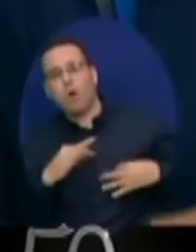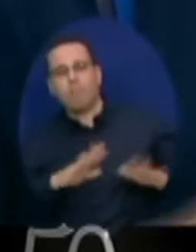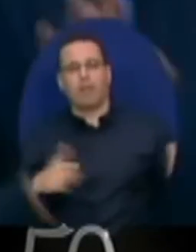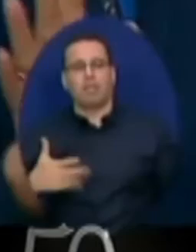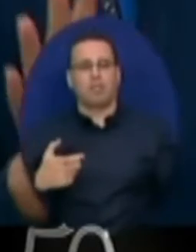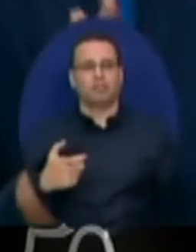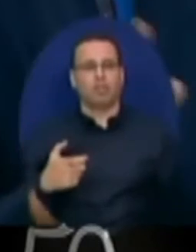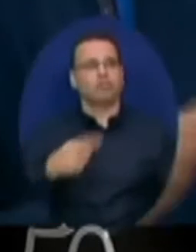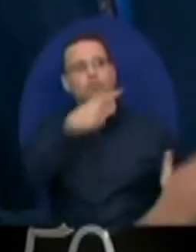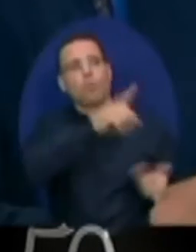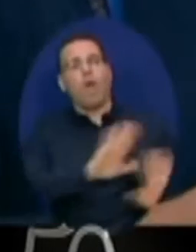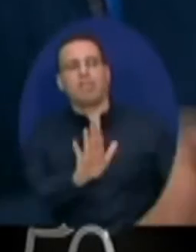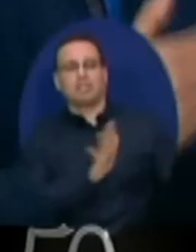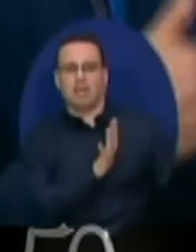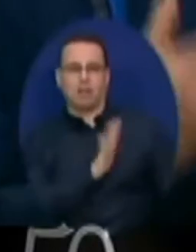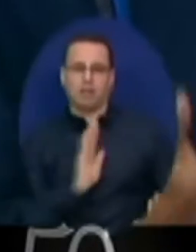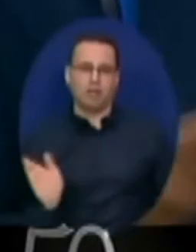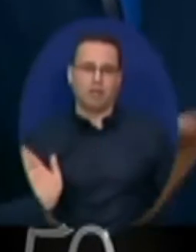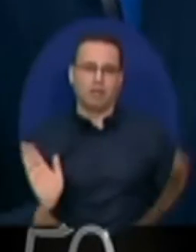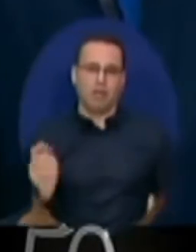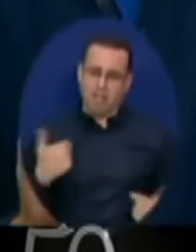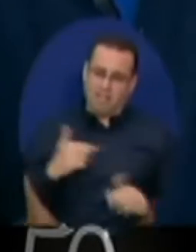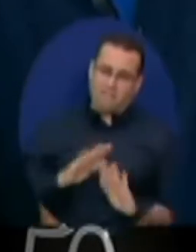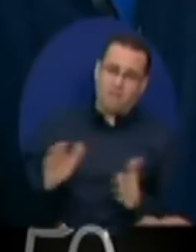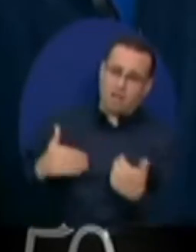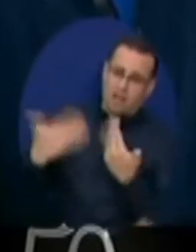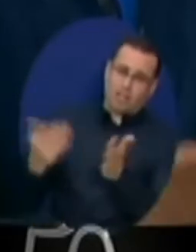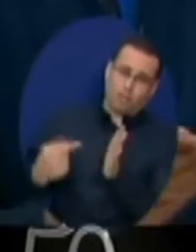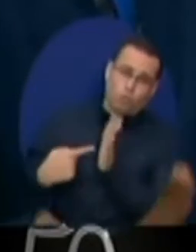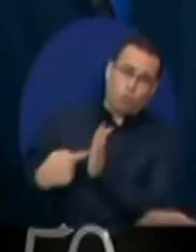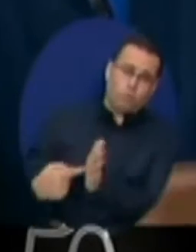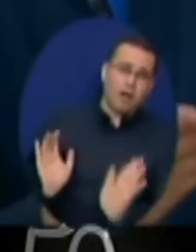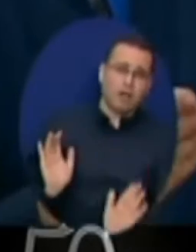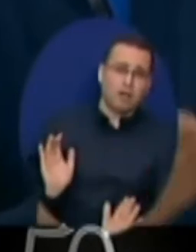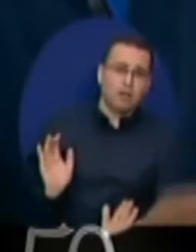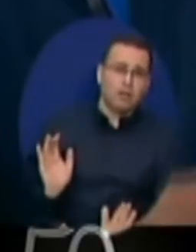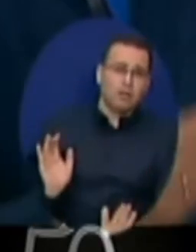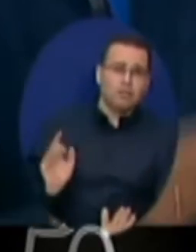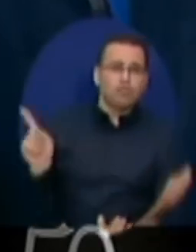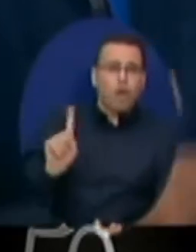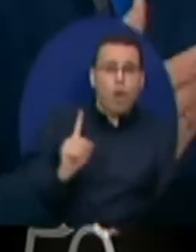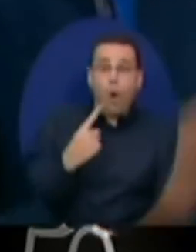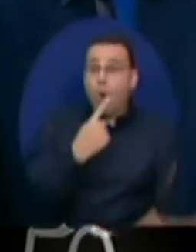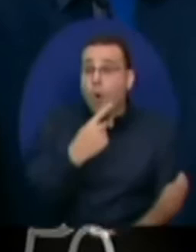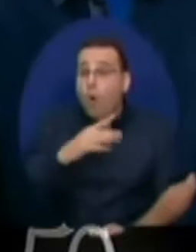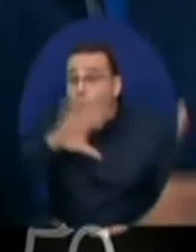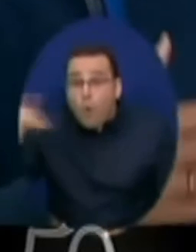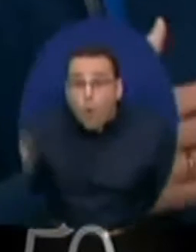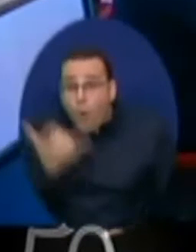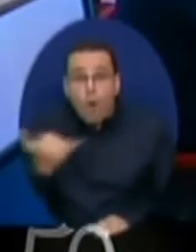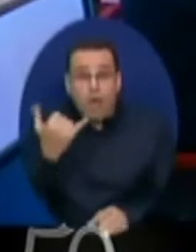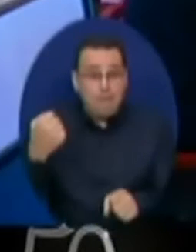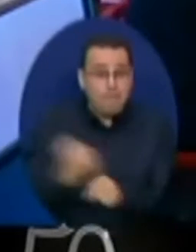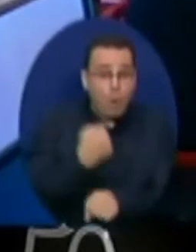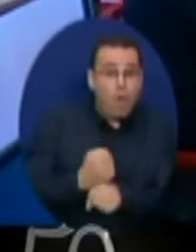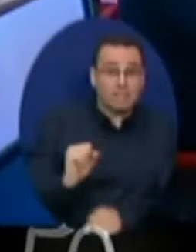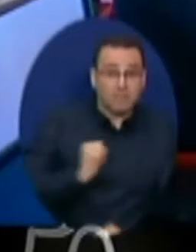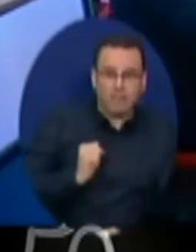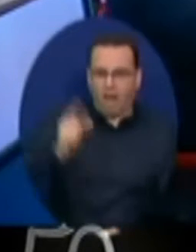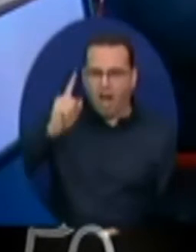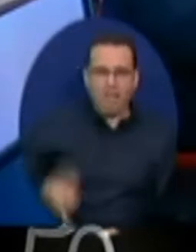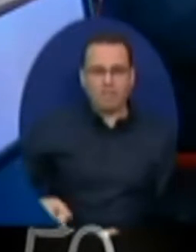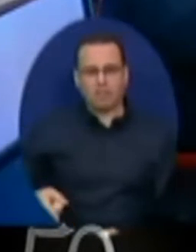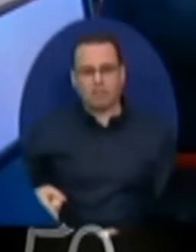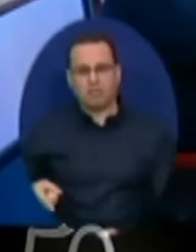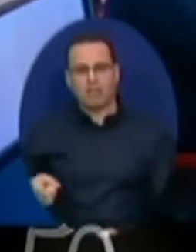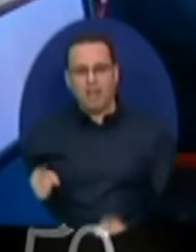נשק שלא מאיים עליי. כבר נתתי איזושהי דוגמה שלא כל פעולה צבאית מחייבת